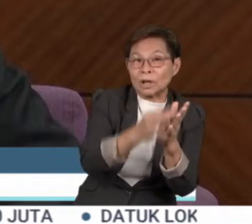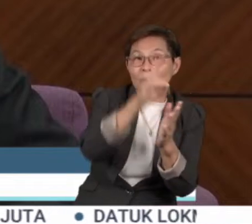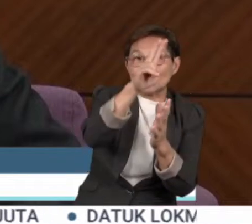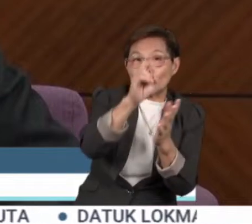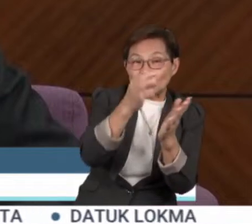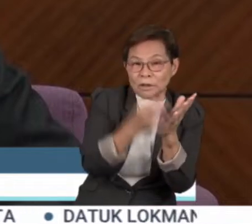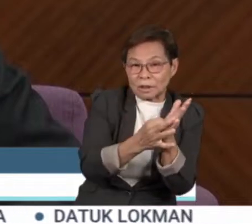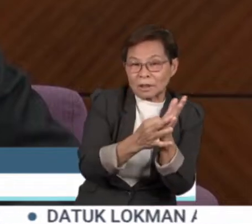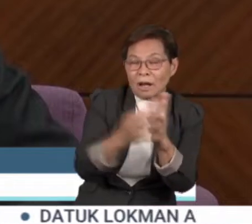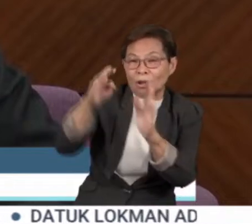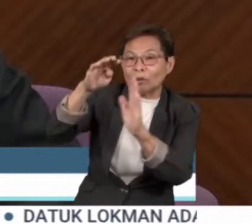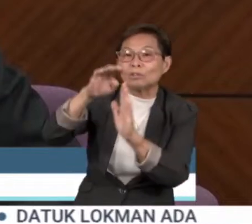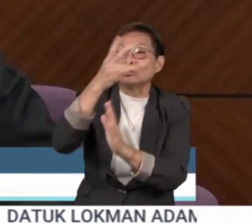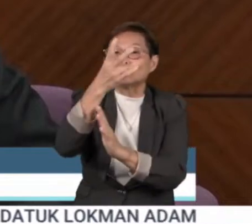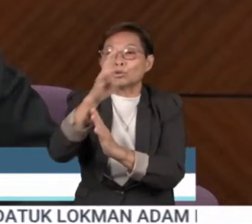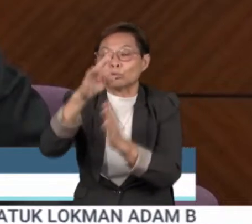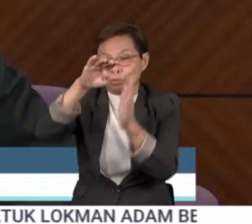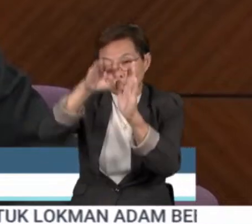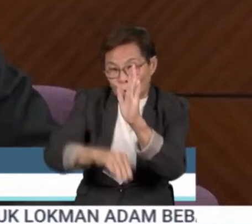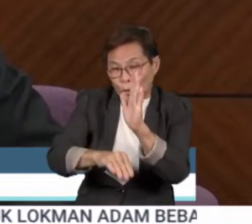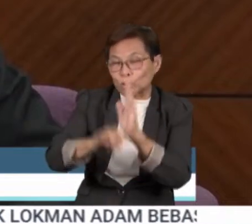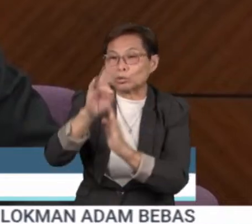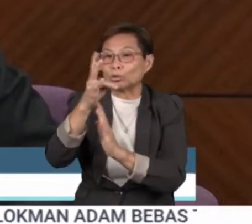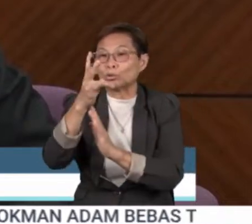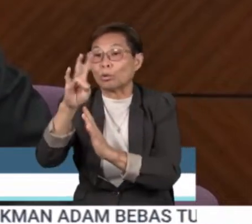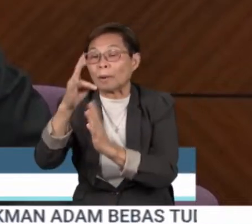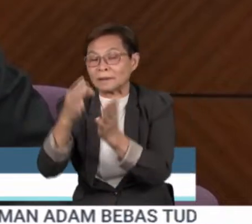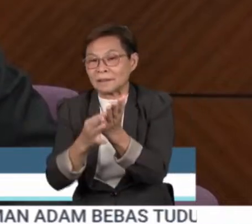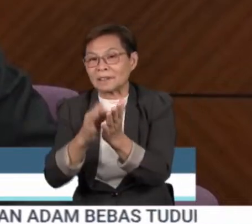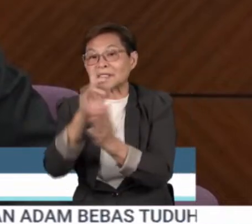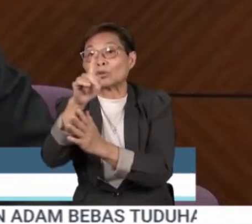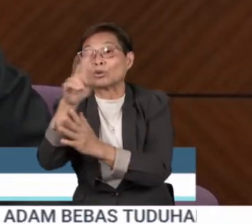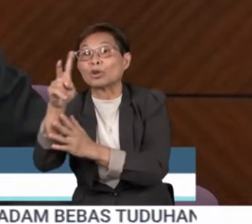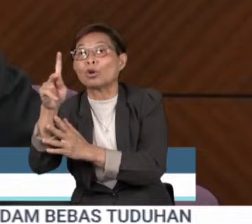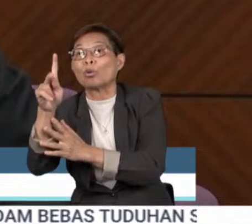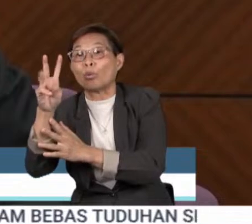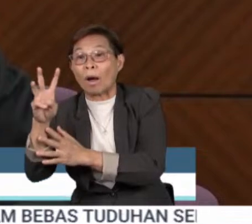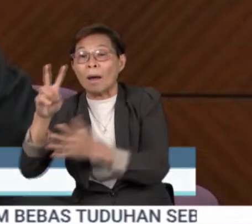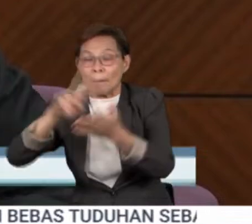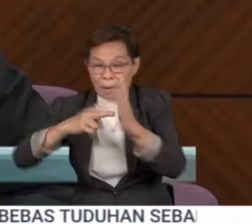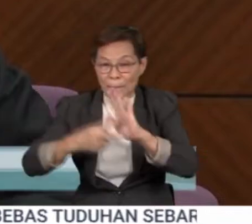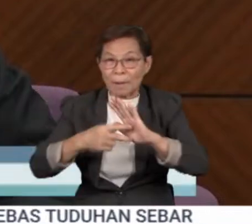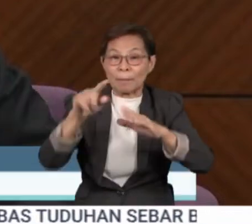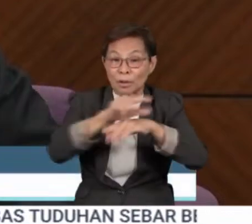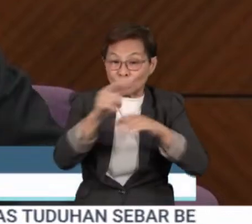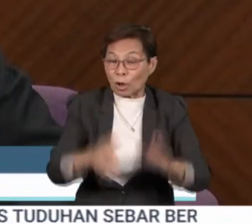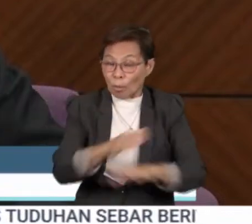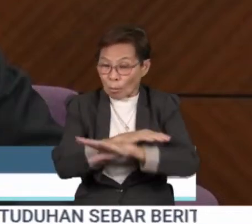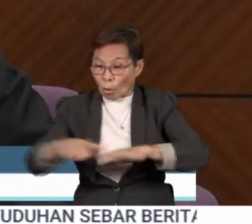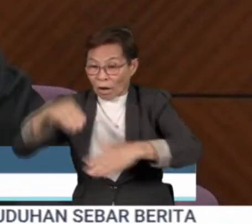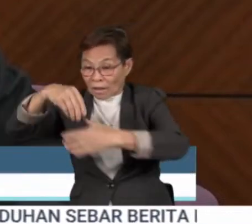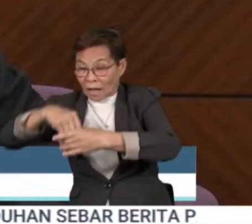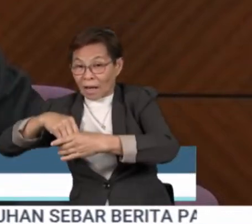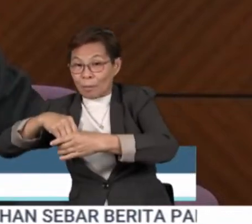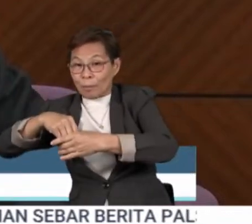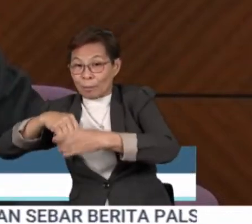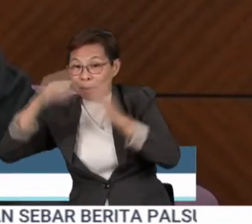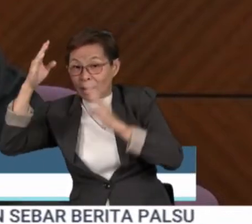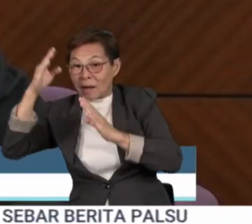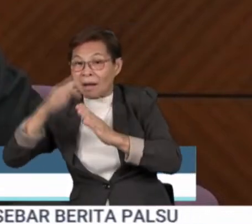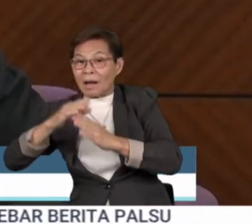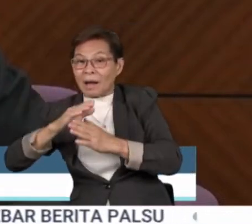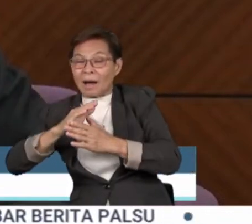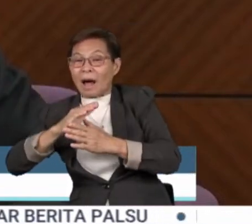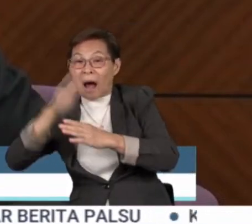kilowatt jam kepada 17 sen per kilowatt jam. Ini bermaksud pengguna bukan domestik, medium dan high voltage